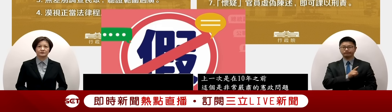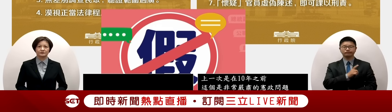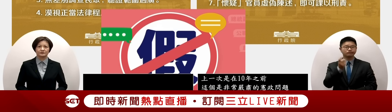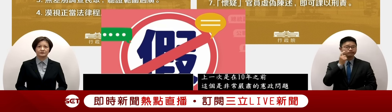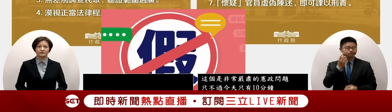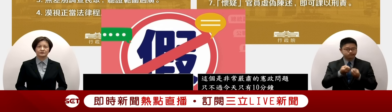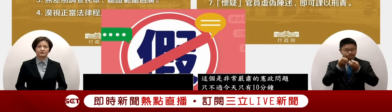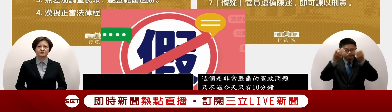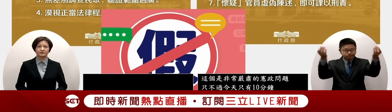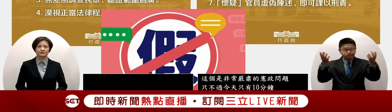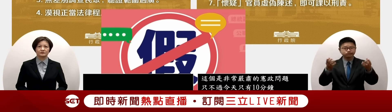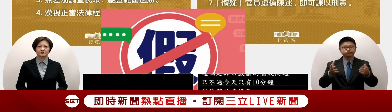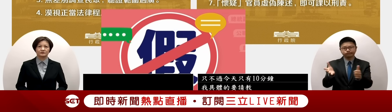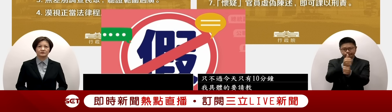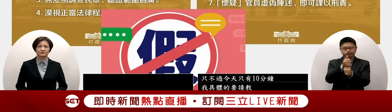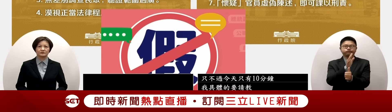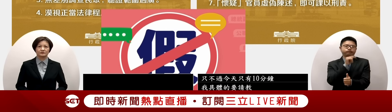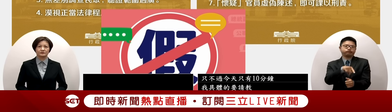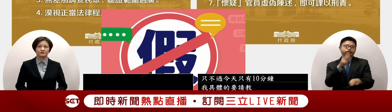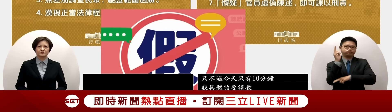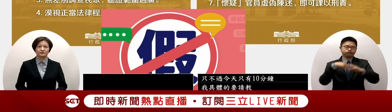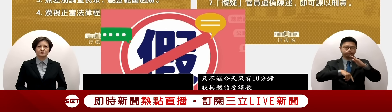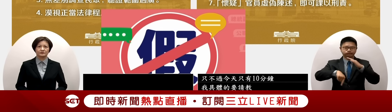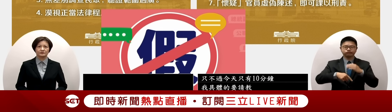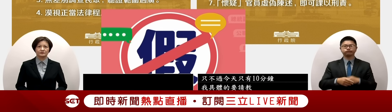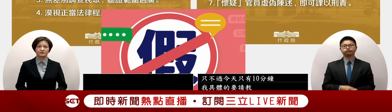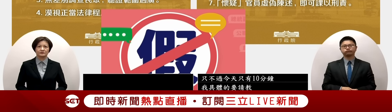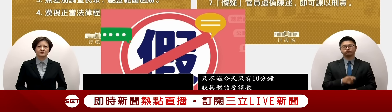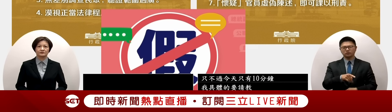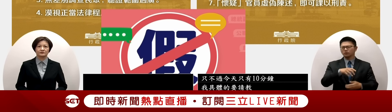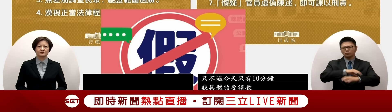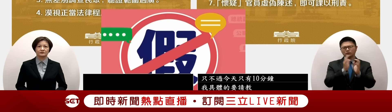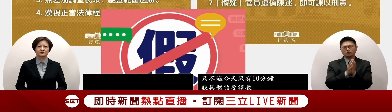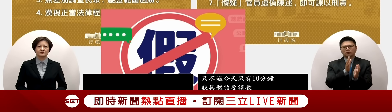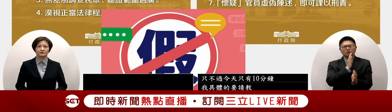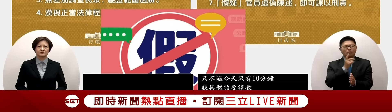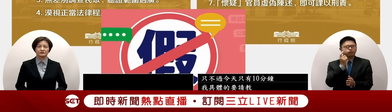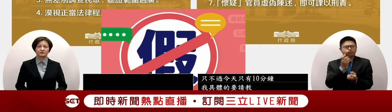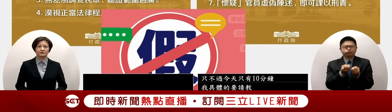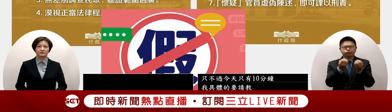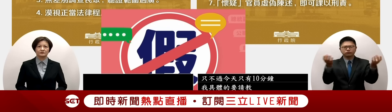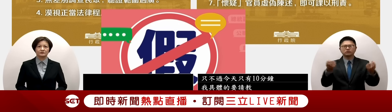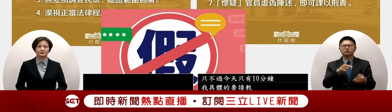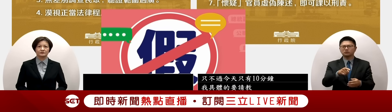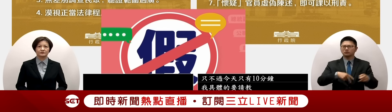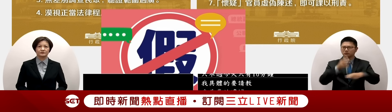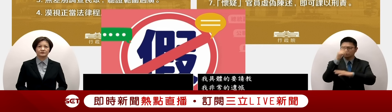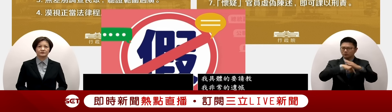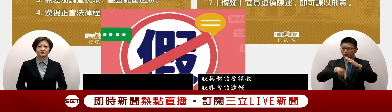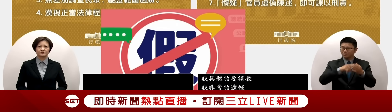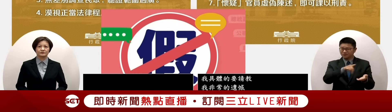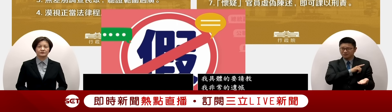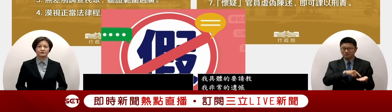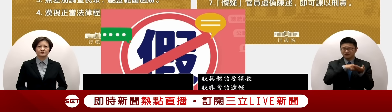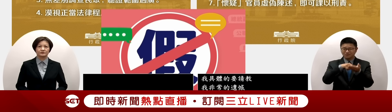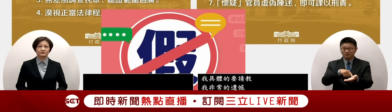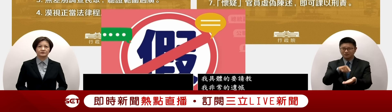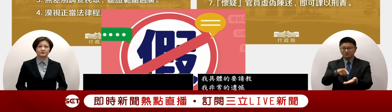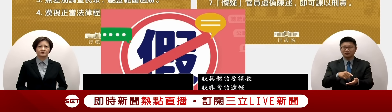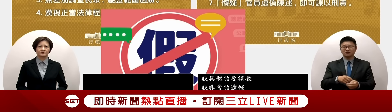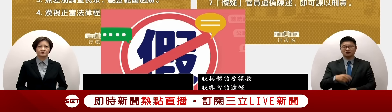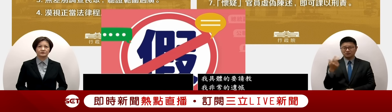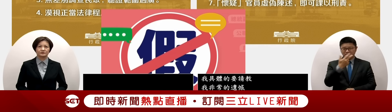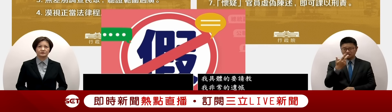息散播的中心，充斥着假讯息。这是行政院所提出来的7大复